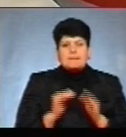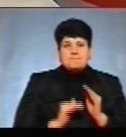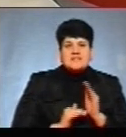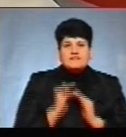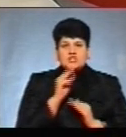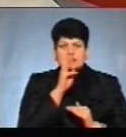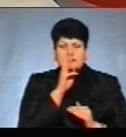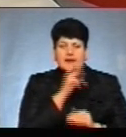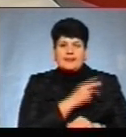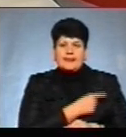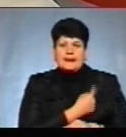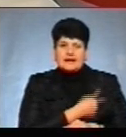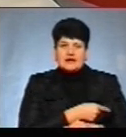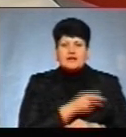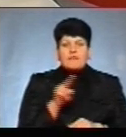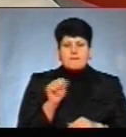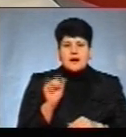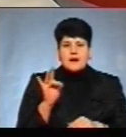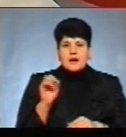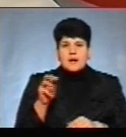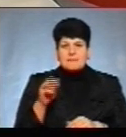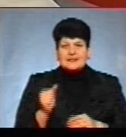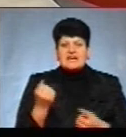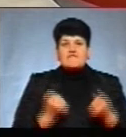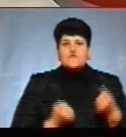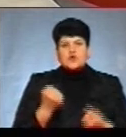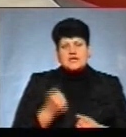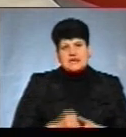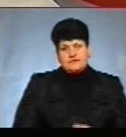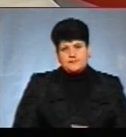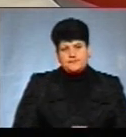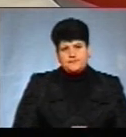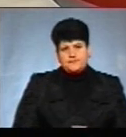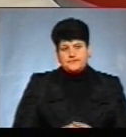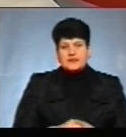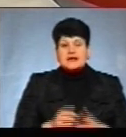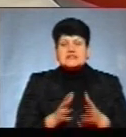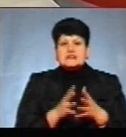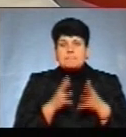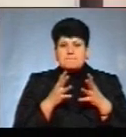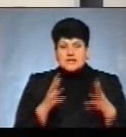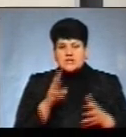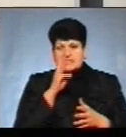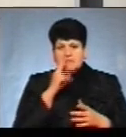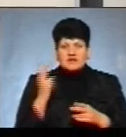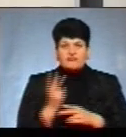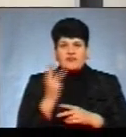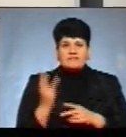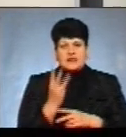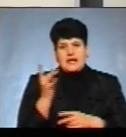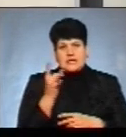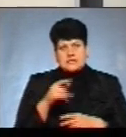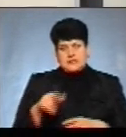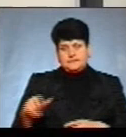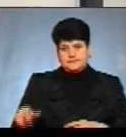підвищення заробітної плати лікарів, парамедиків і водіїв. Тобто збільшення заробітної плати в